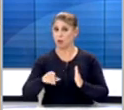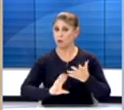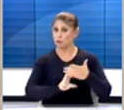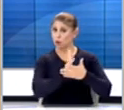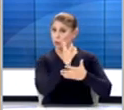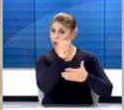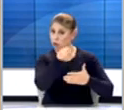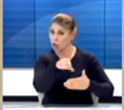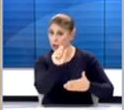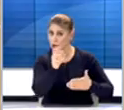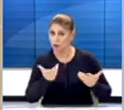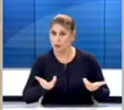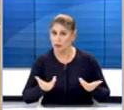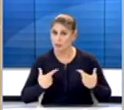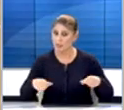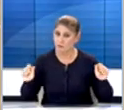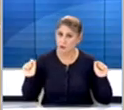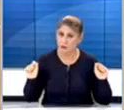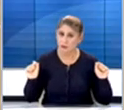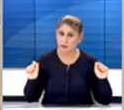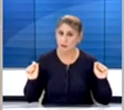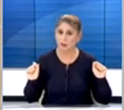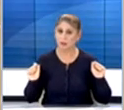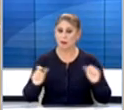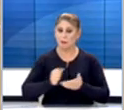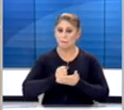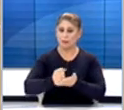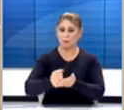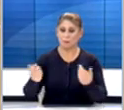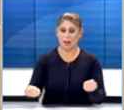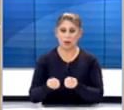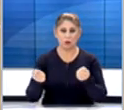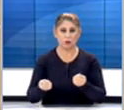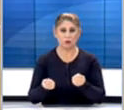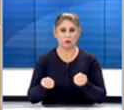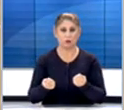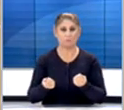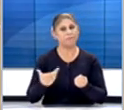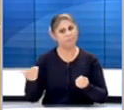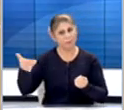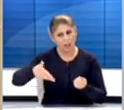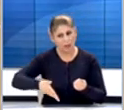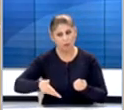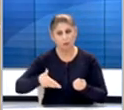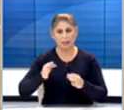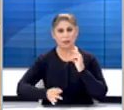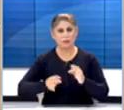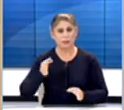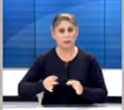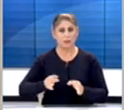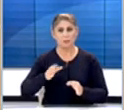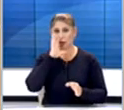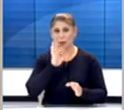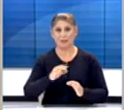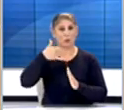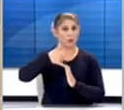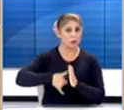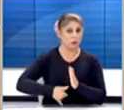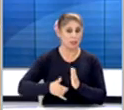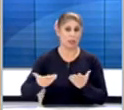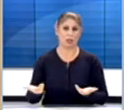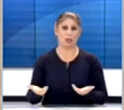προοδευτικό ή δεν είναι? Διαφωνείτε με τα πριν παραγωγικότητας? Να έρθουμε να κάνουμε μια συζήτηση πραγματική και ουσιαστική